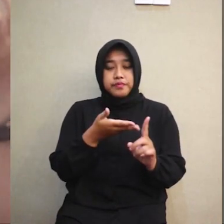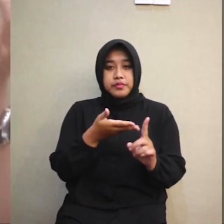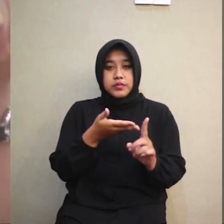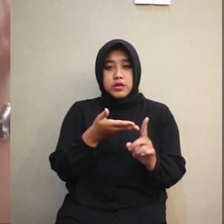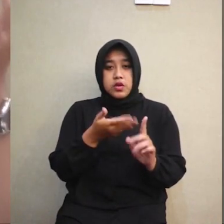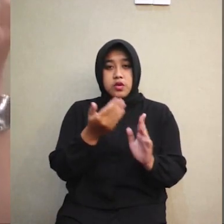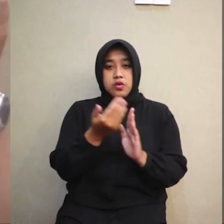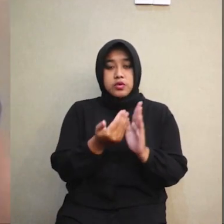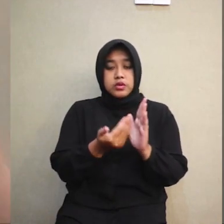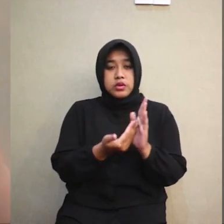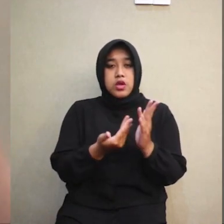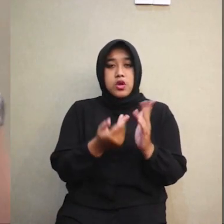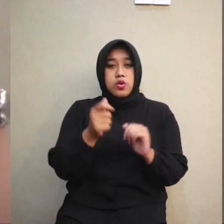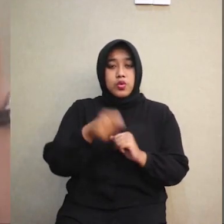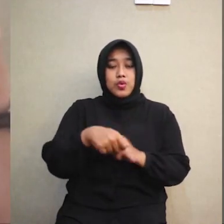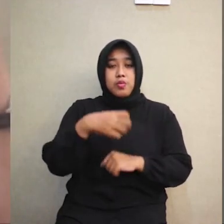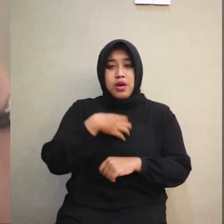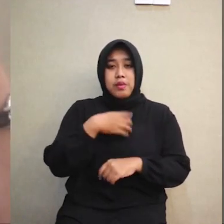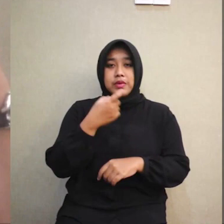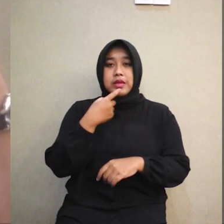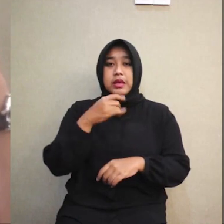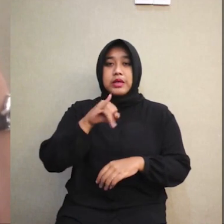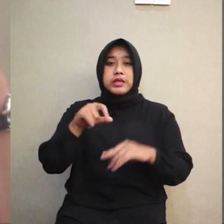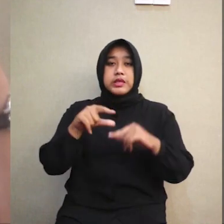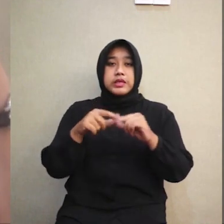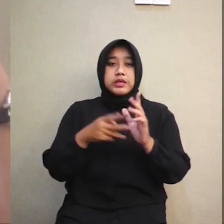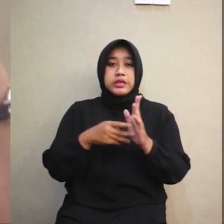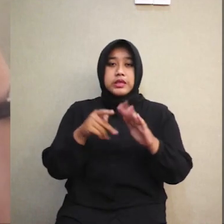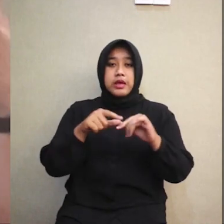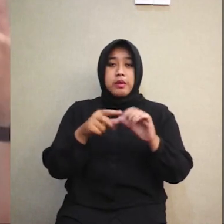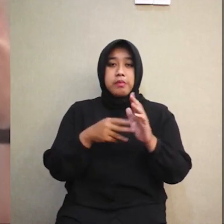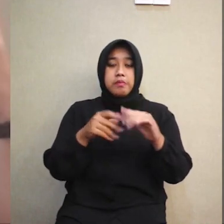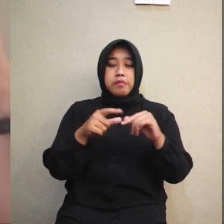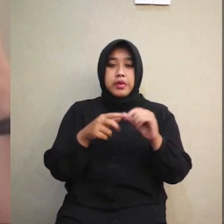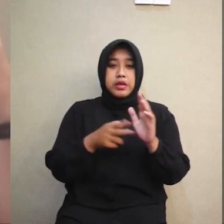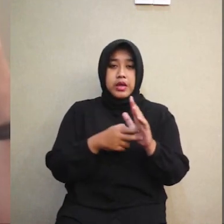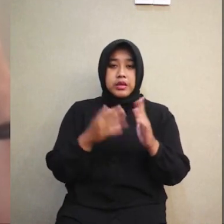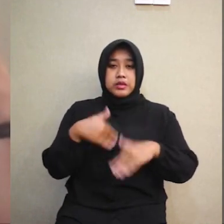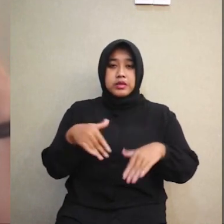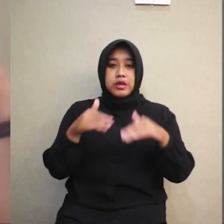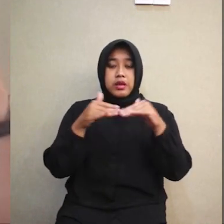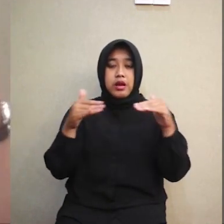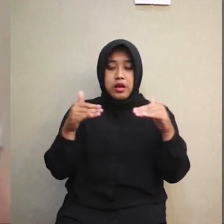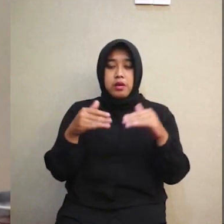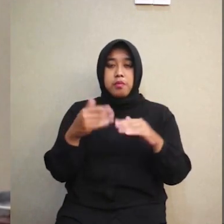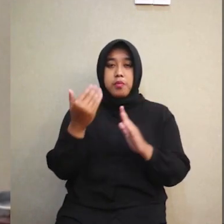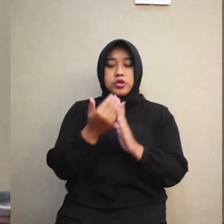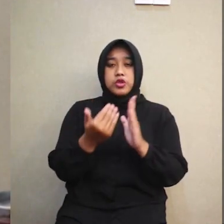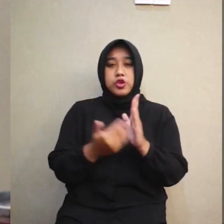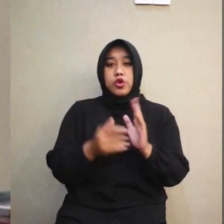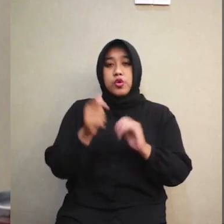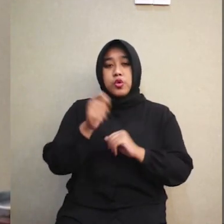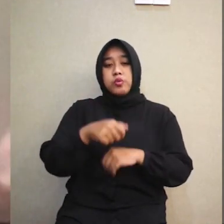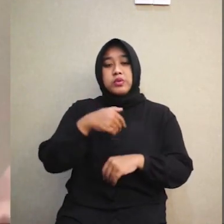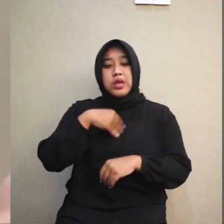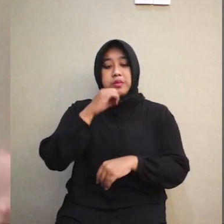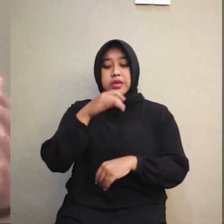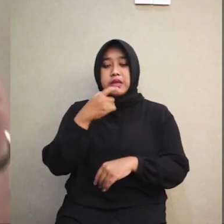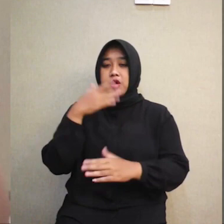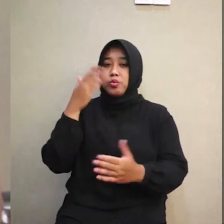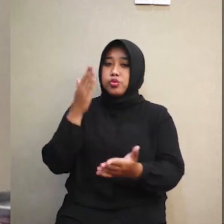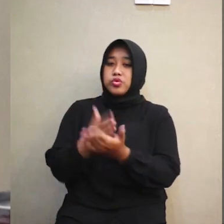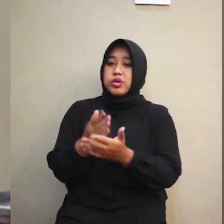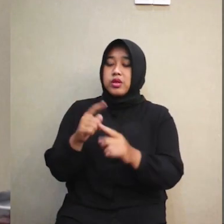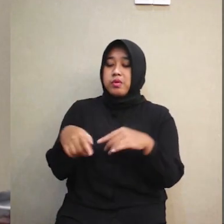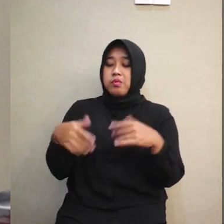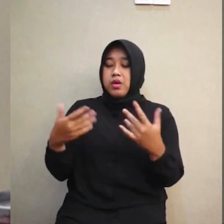konstruksi hukum HAM itu berkaitan dengan jaminan kesetaraan dalam prosedur penegakan hukum ini dia nggak berbicara tentang putusan tapi